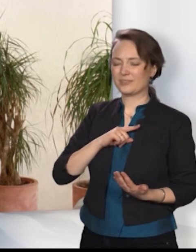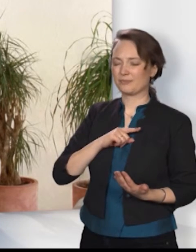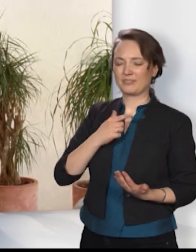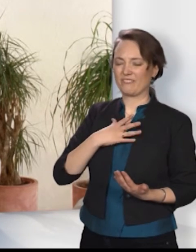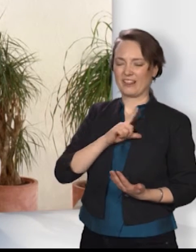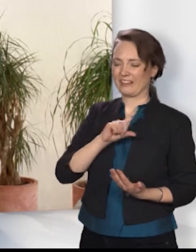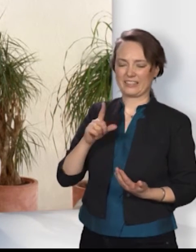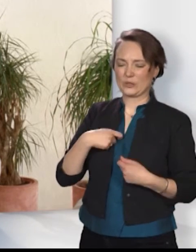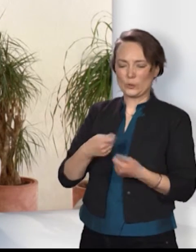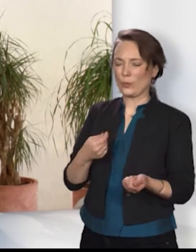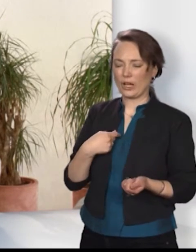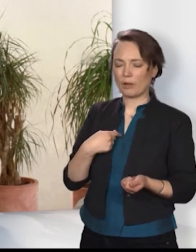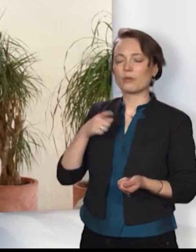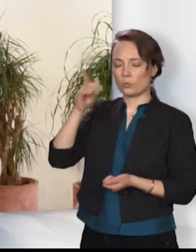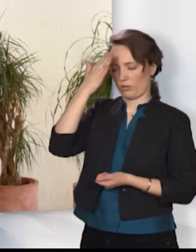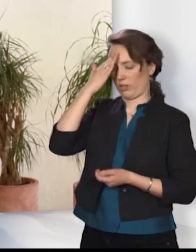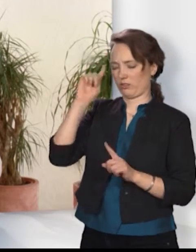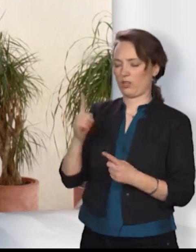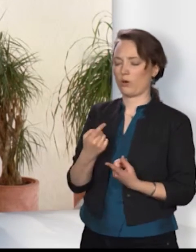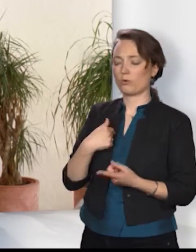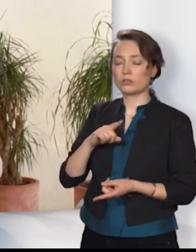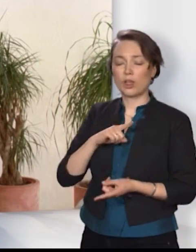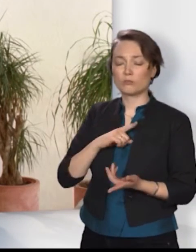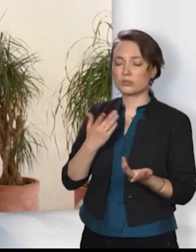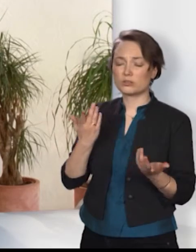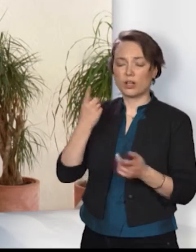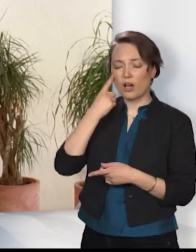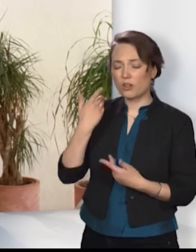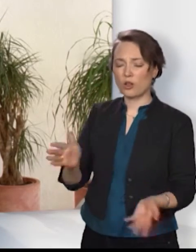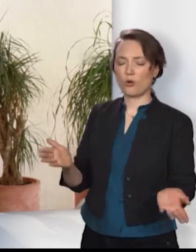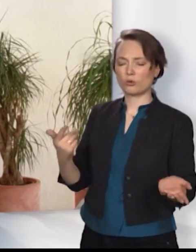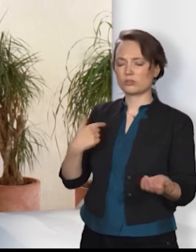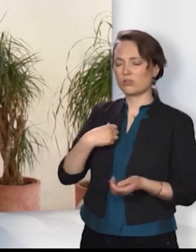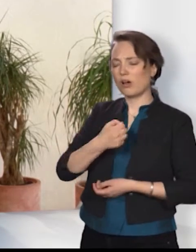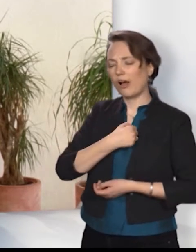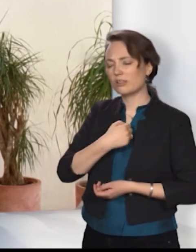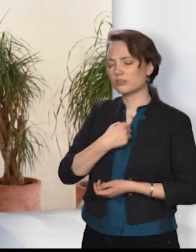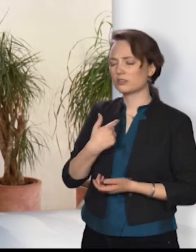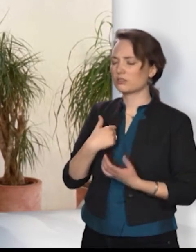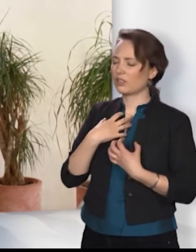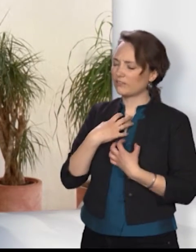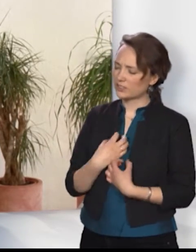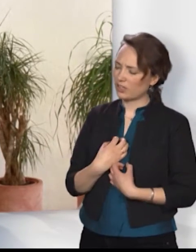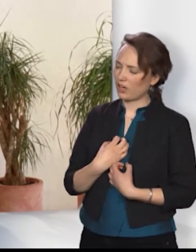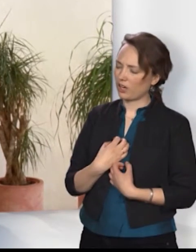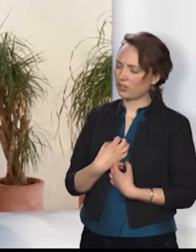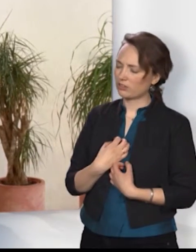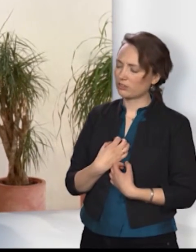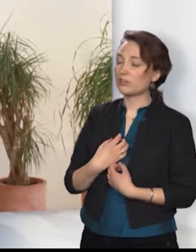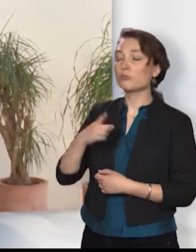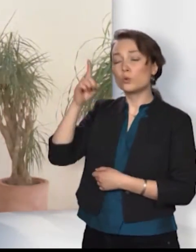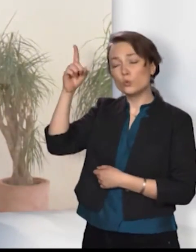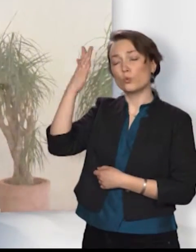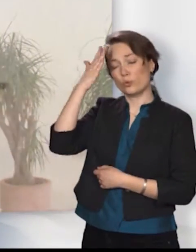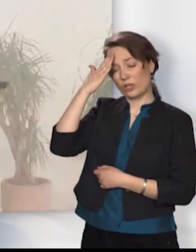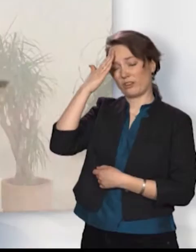an Ratlosigkeit, Angst, Verzagtheit. Du weißt, was wir dir und unseren Mitmenschen schuldig